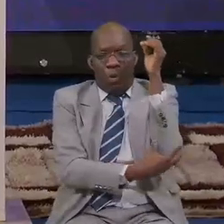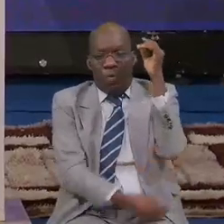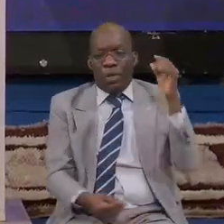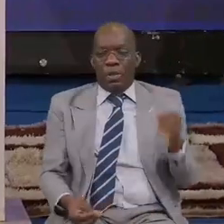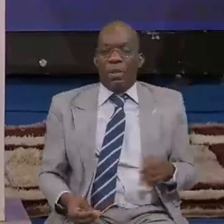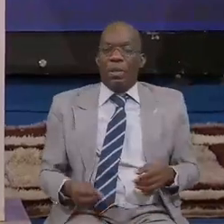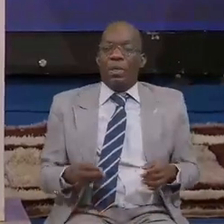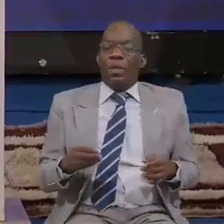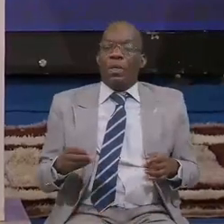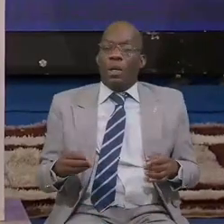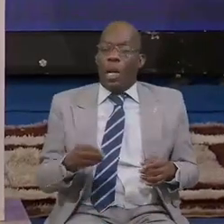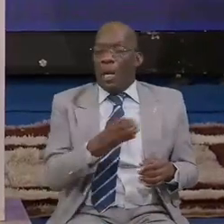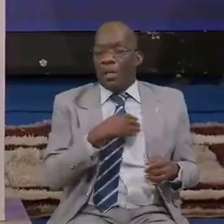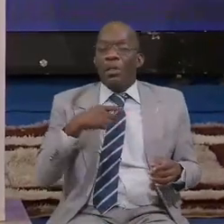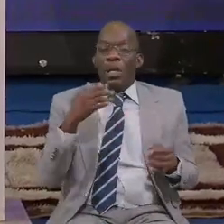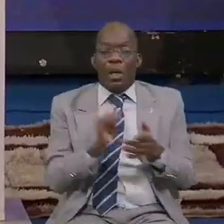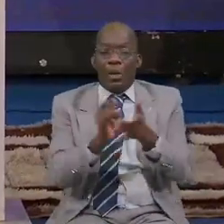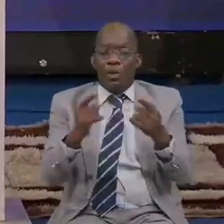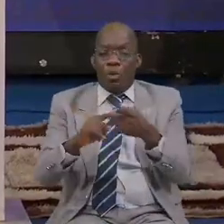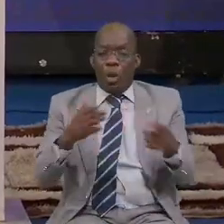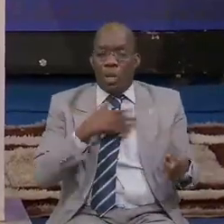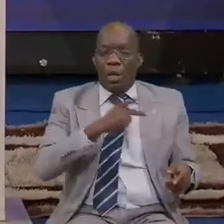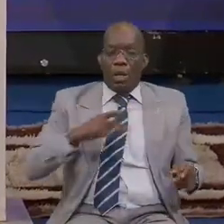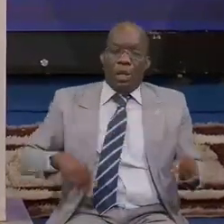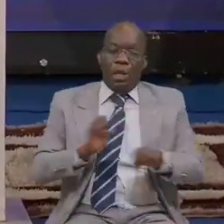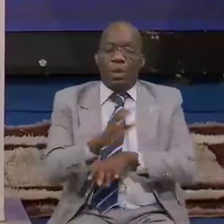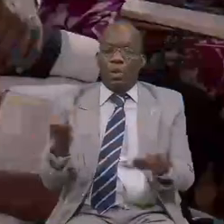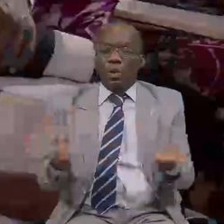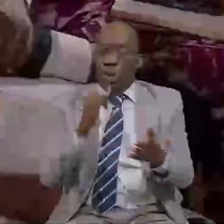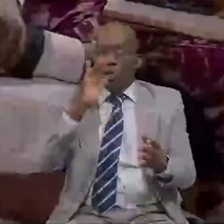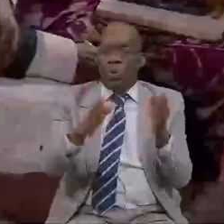part de bien. Jamais. Il ne te donnera pas